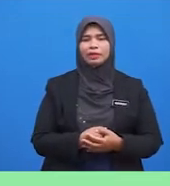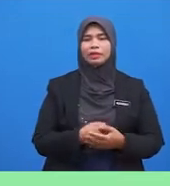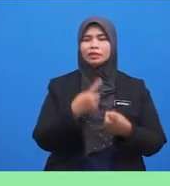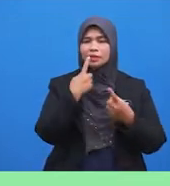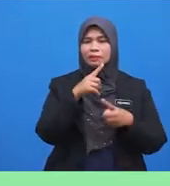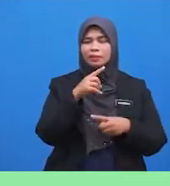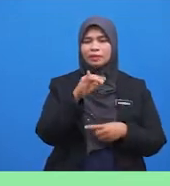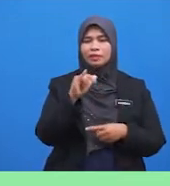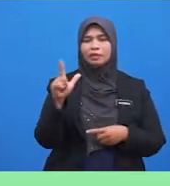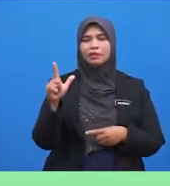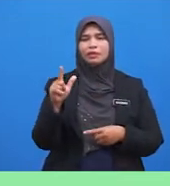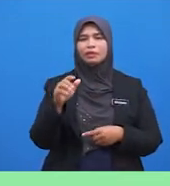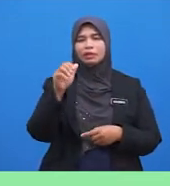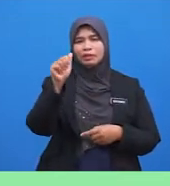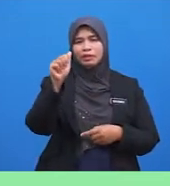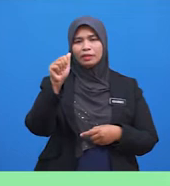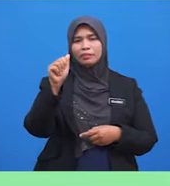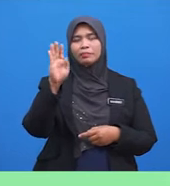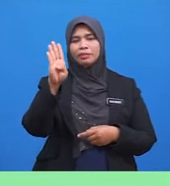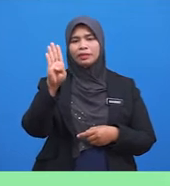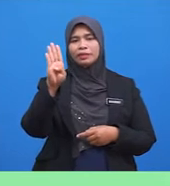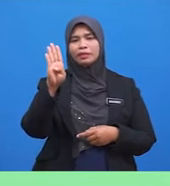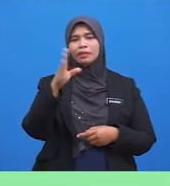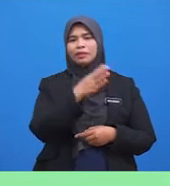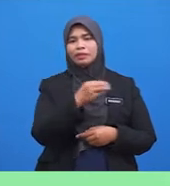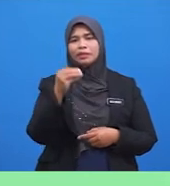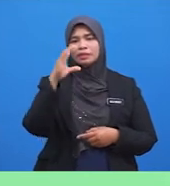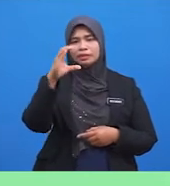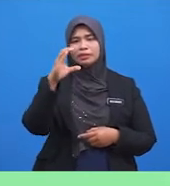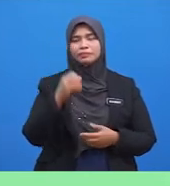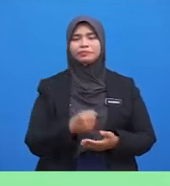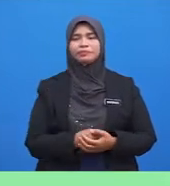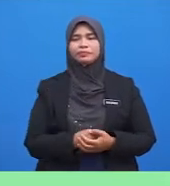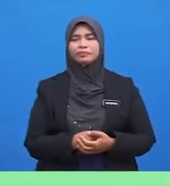Jawapannya ialah A, B dan C.